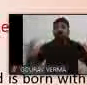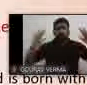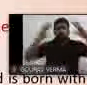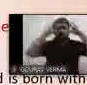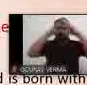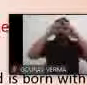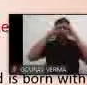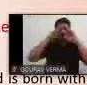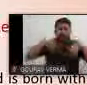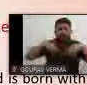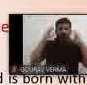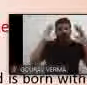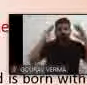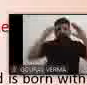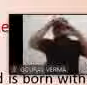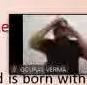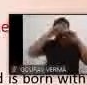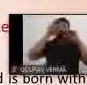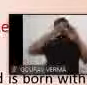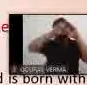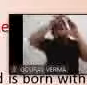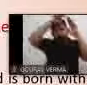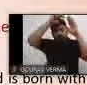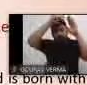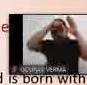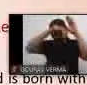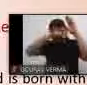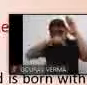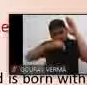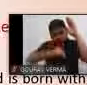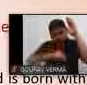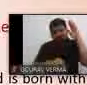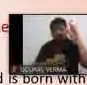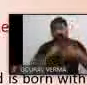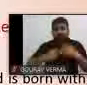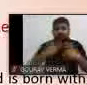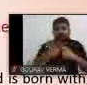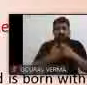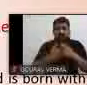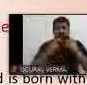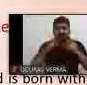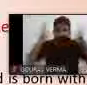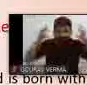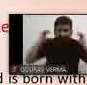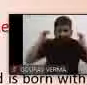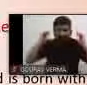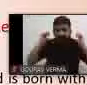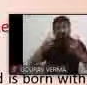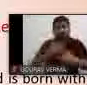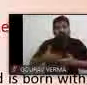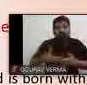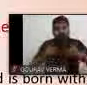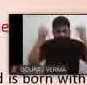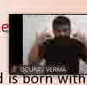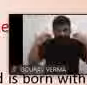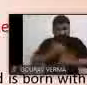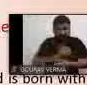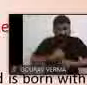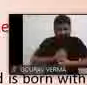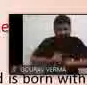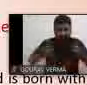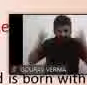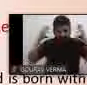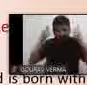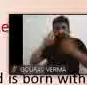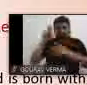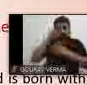थी, पहाड़ से नीचे सब्जी लेके उतरती थी और बच्चे को पीठ पर बांध कर. कोई रास्ता ठीक